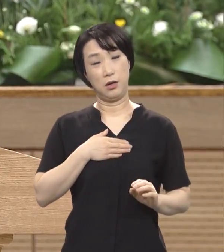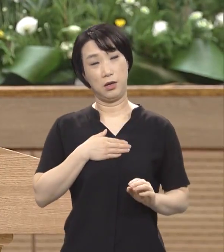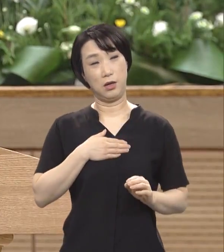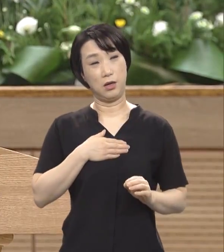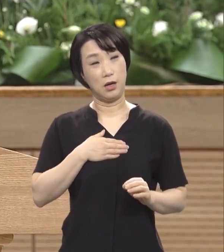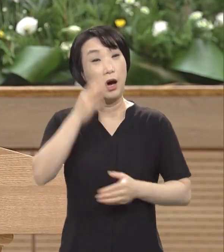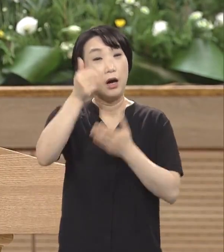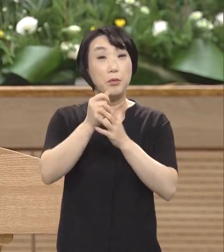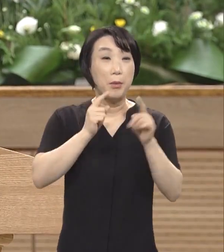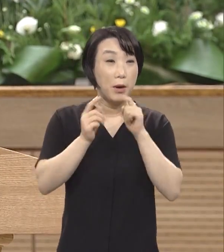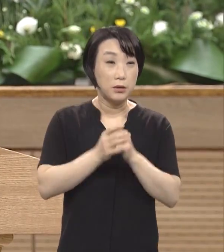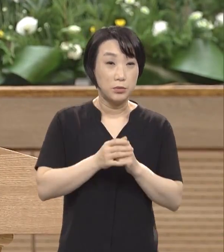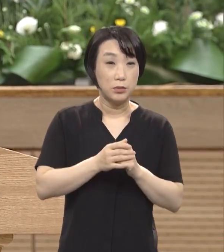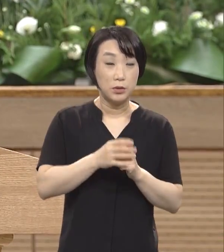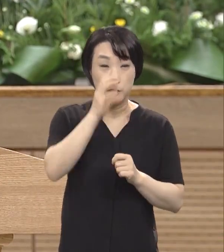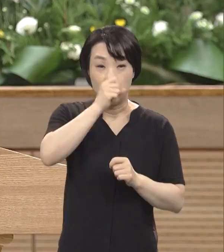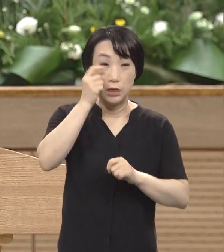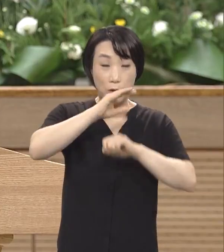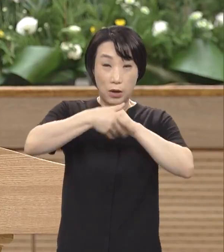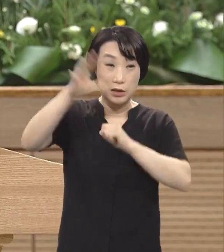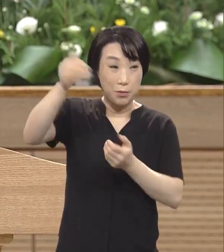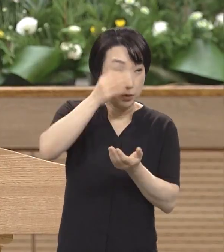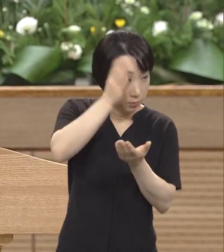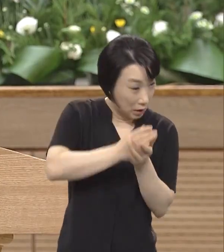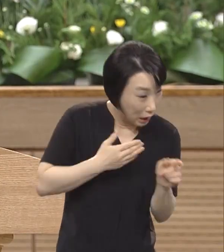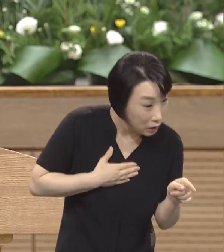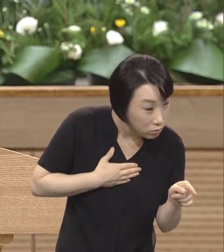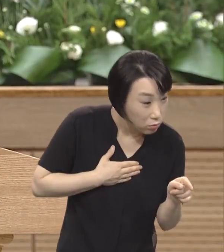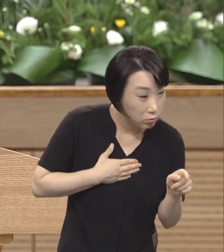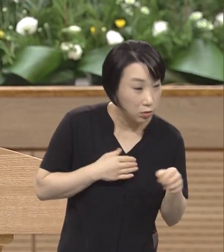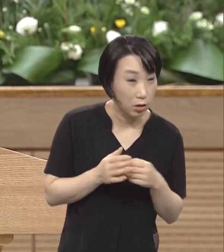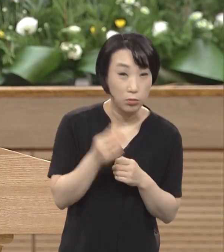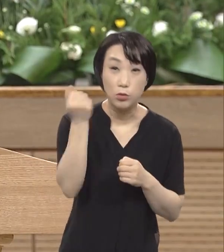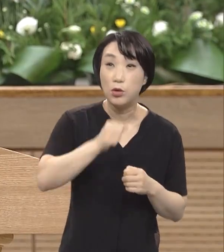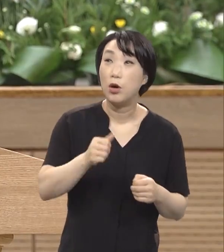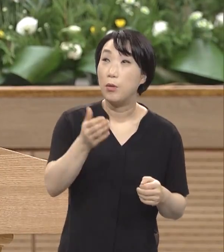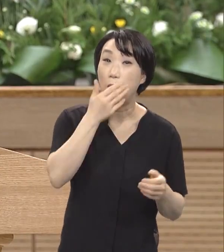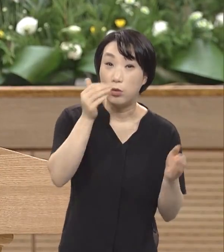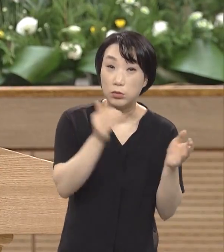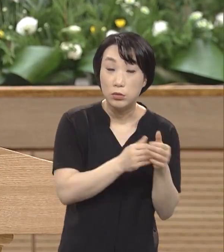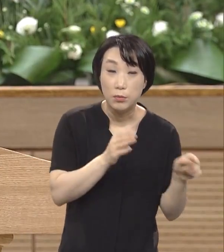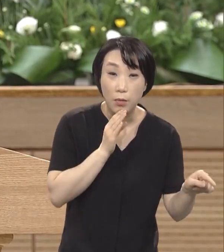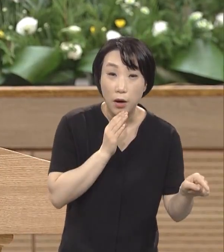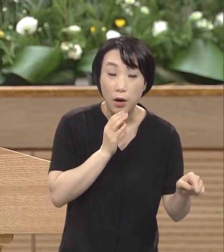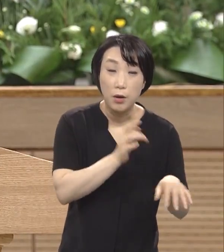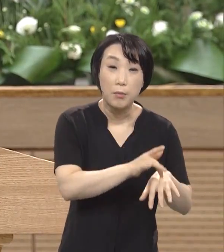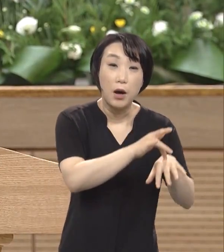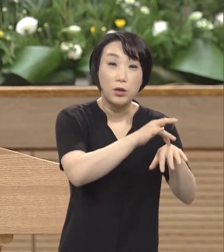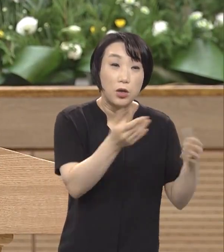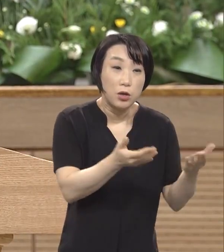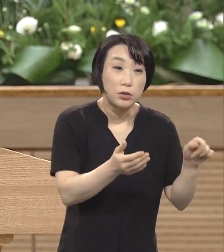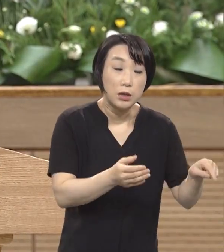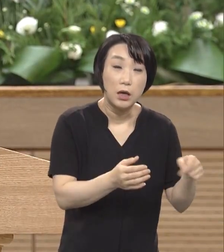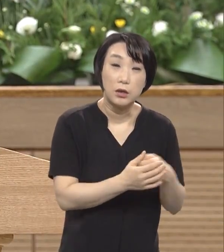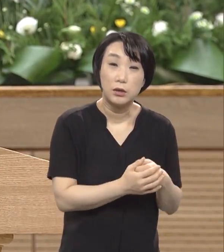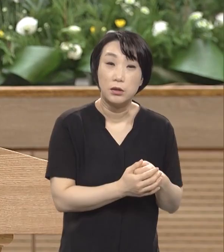먹지 말라는 실과를 먹고 마귀 역사의